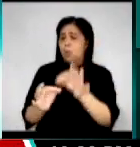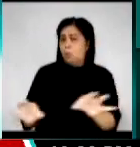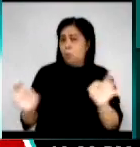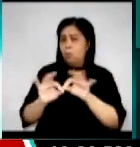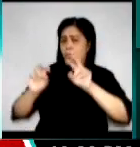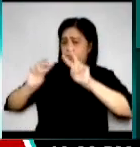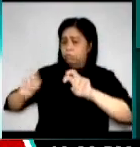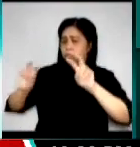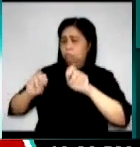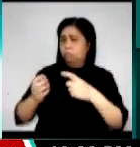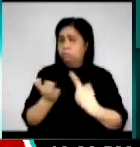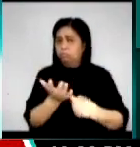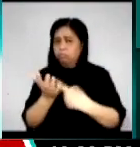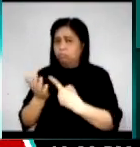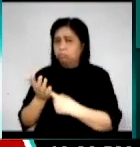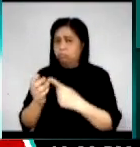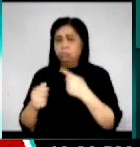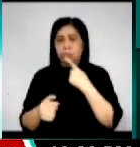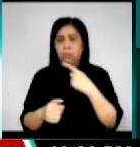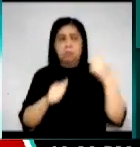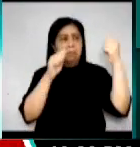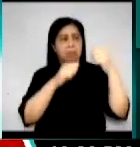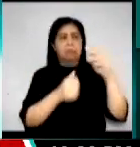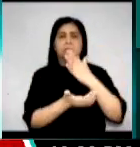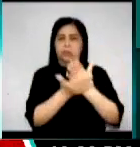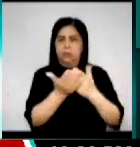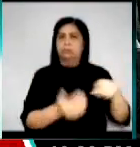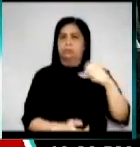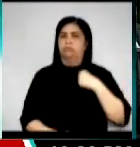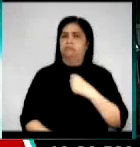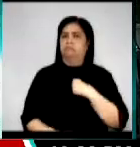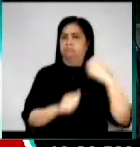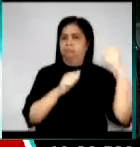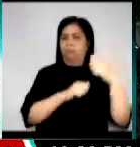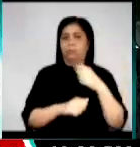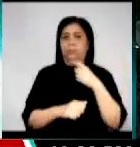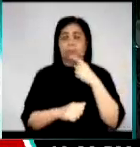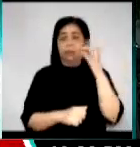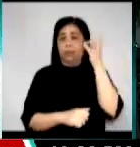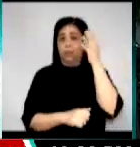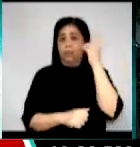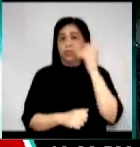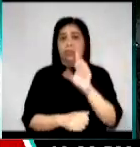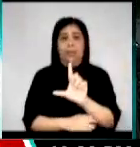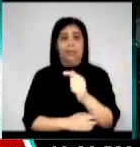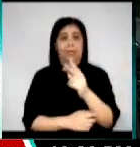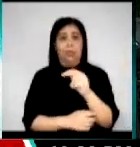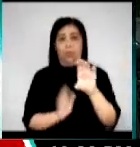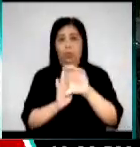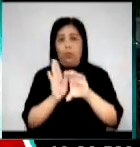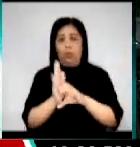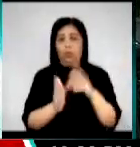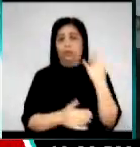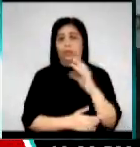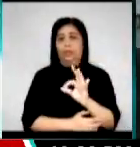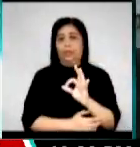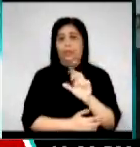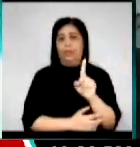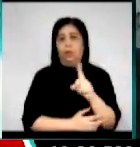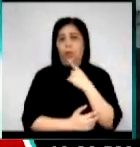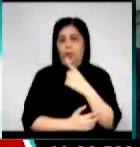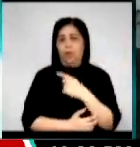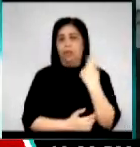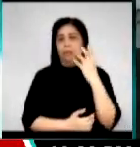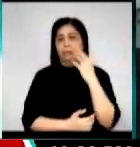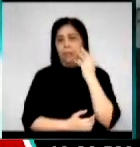panukala, bagay na sinang-ayunan ng ibang senador. Ipinupunto ni Drilon ang Local Government Code of 1991 at Wandanas ruling ng